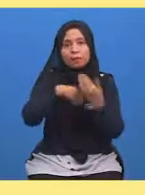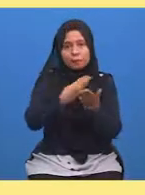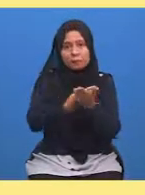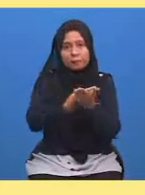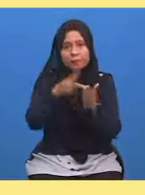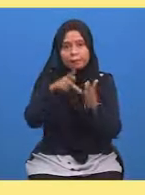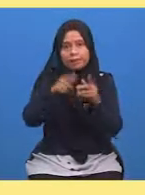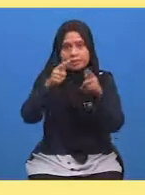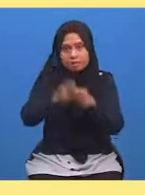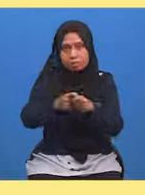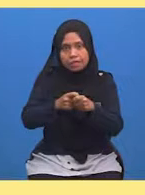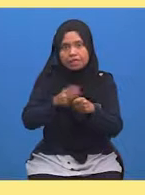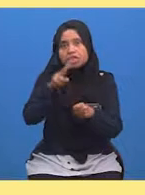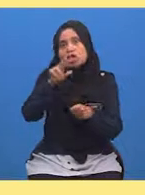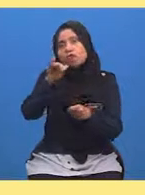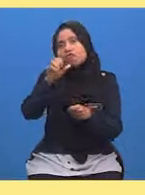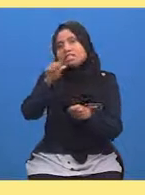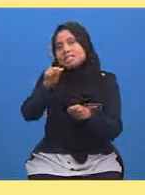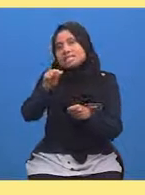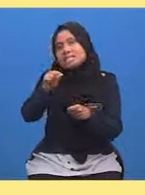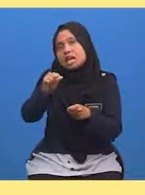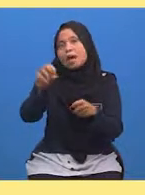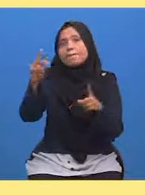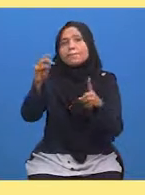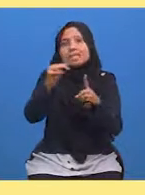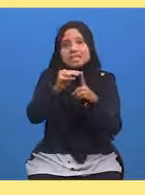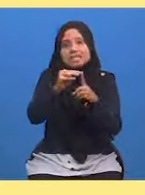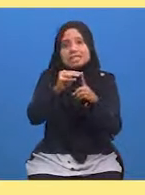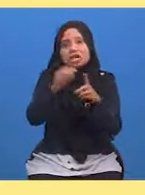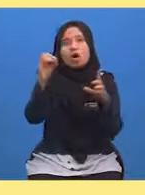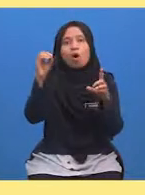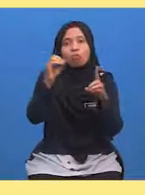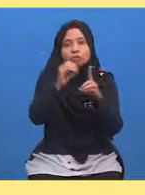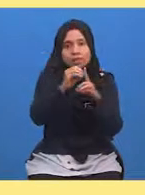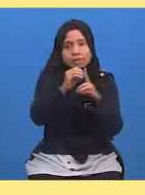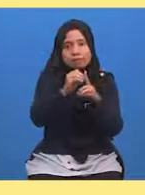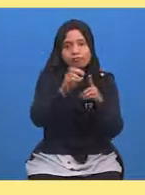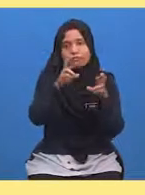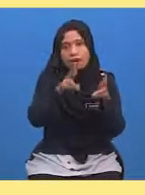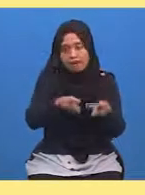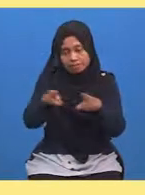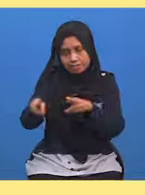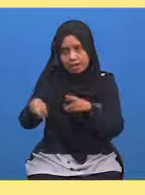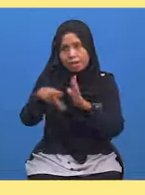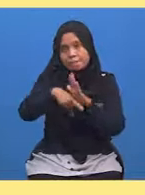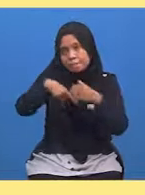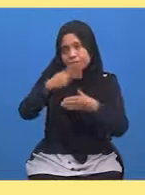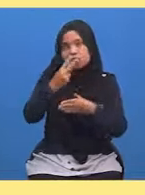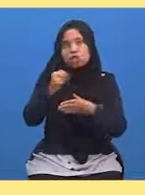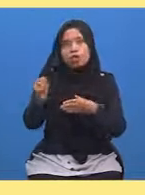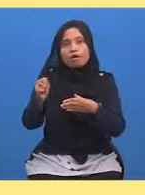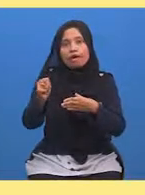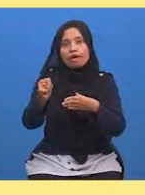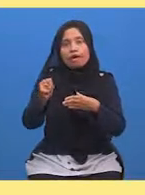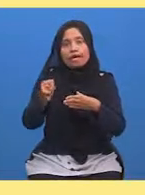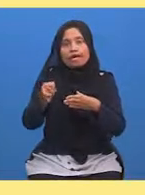merangkumi penetapan visi, misi, objektif, rancangan